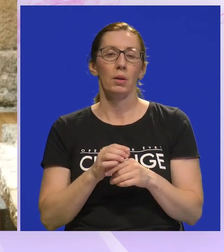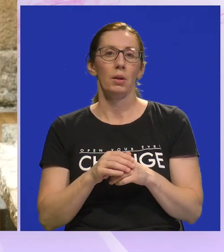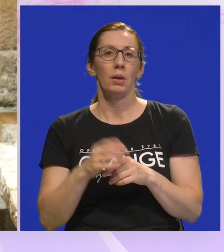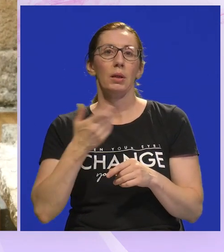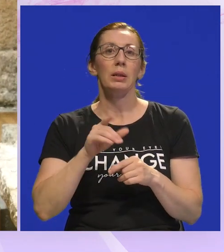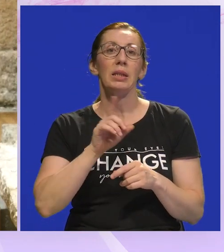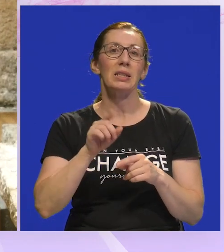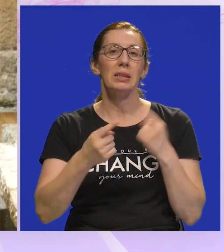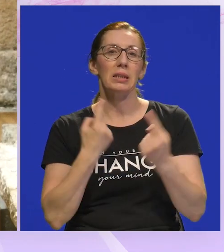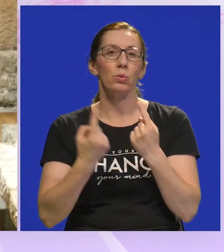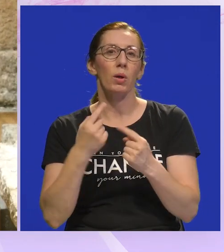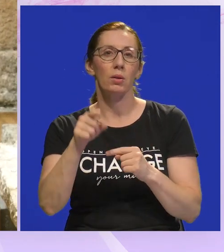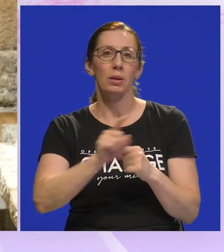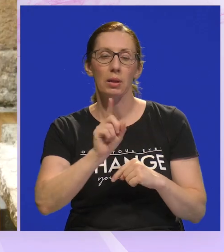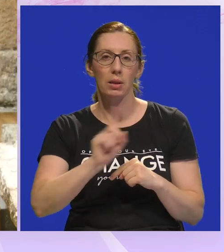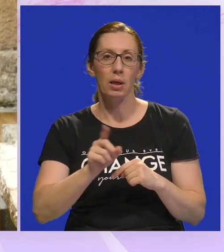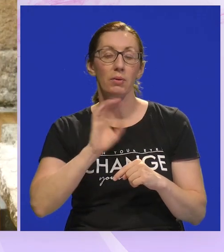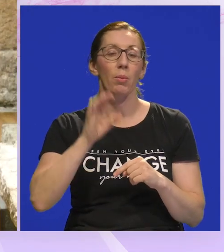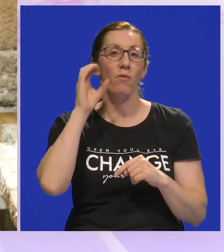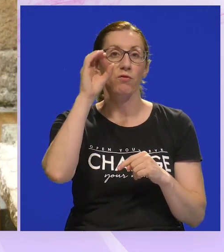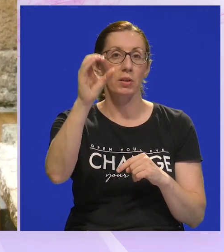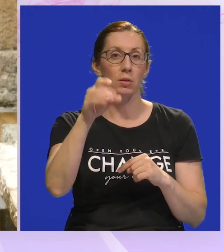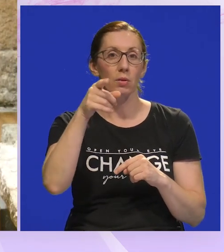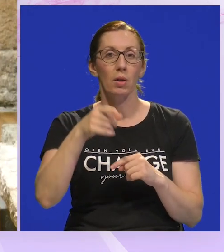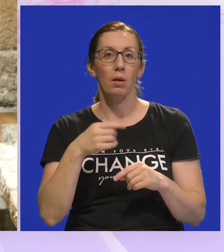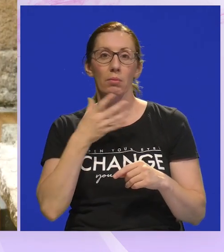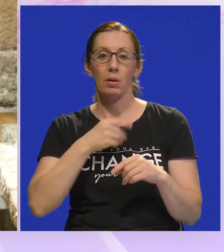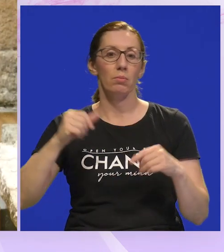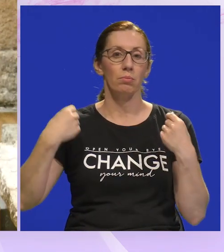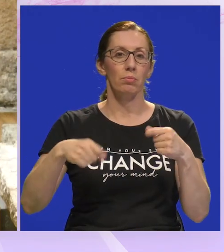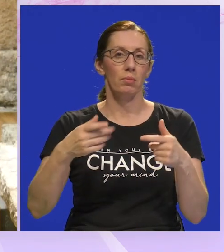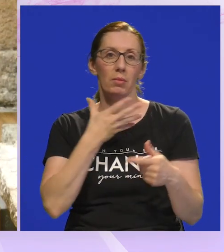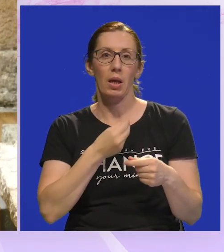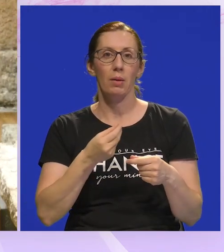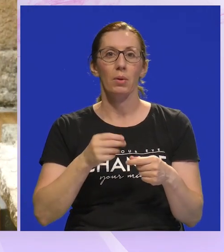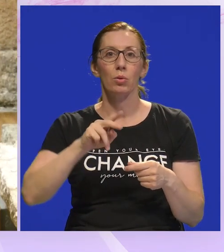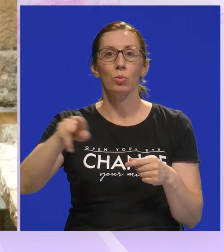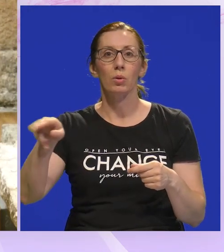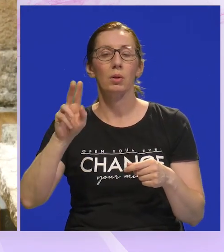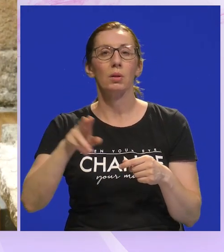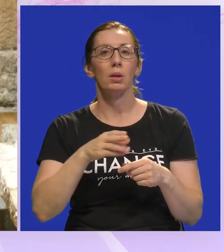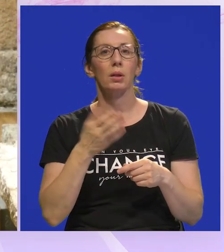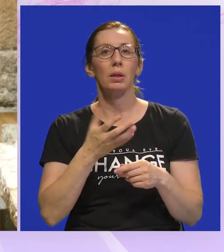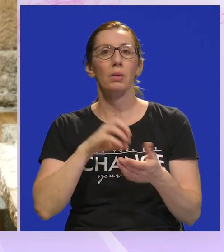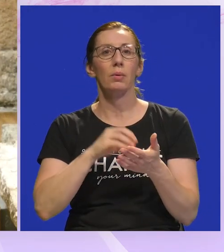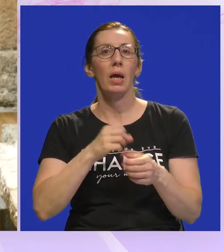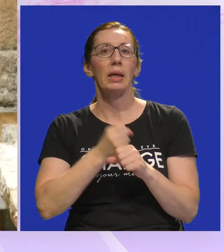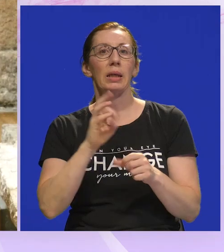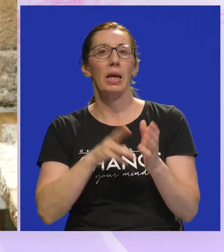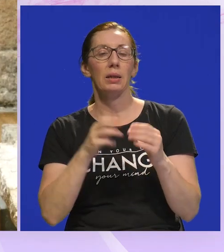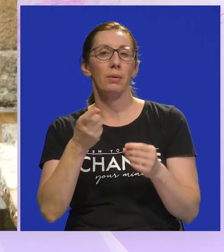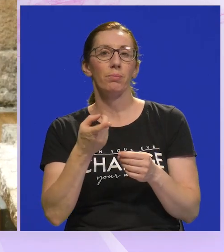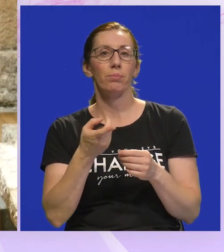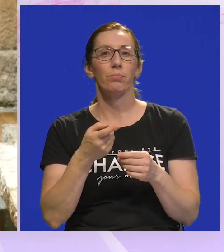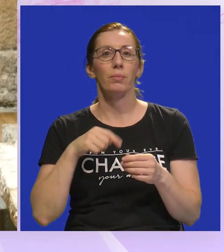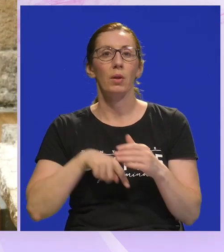njega i u toj situaciji nije, tako da je zanimljiv i vizualno, je najatraktivniji od ovih koje imamo, druge koje imamo, imaju nekakve geme